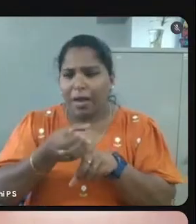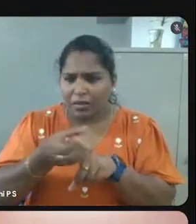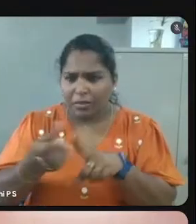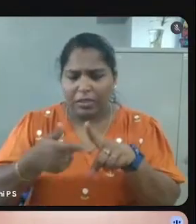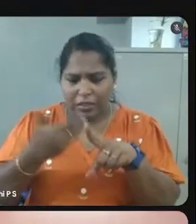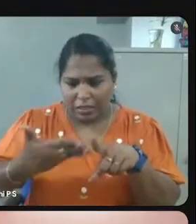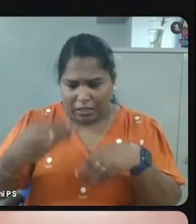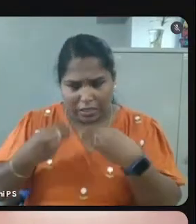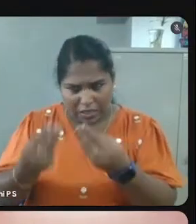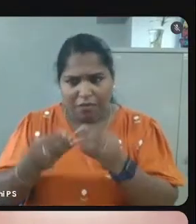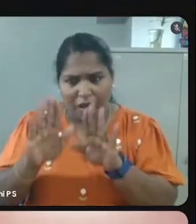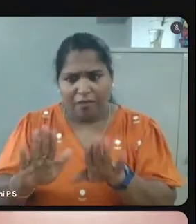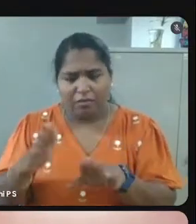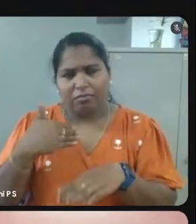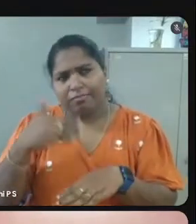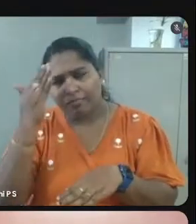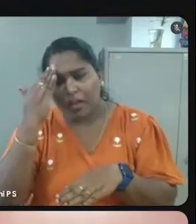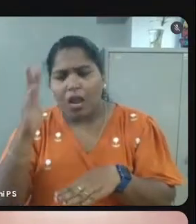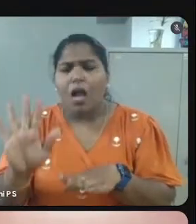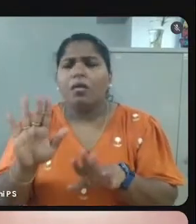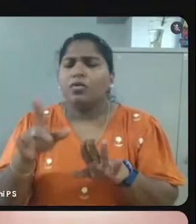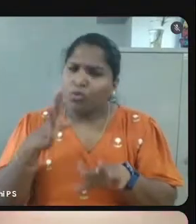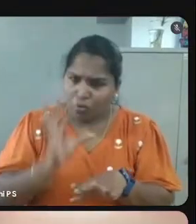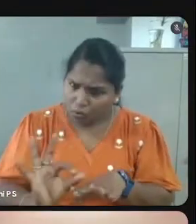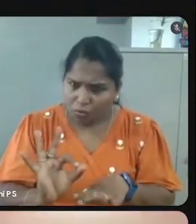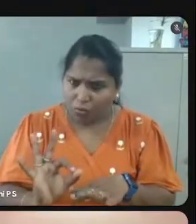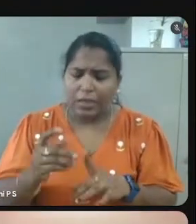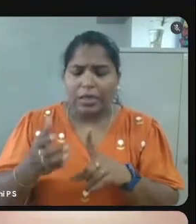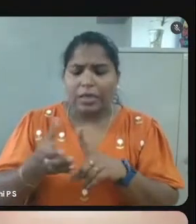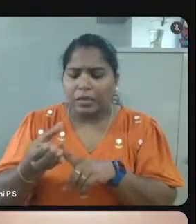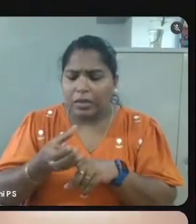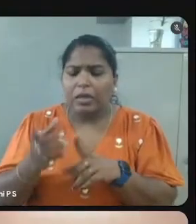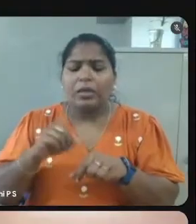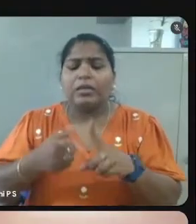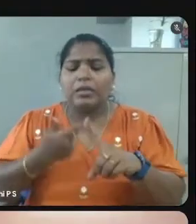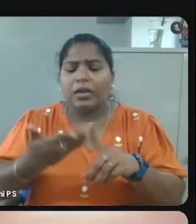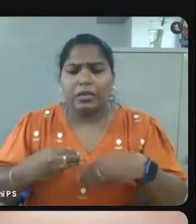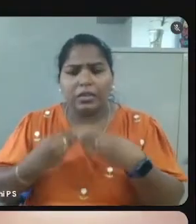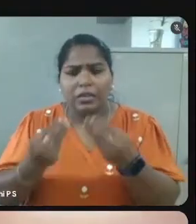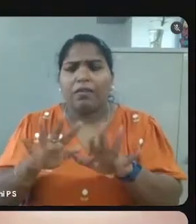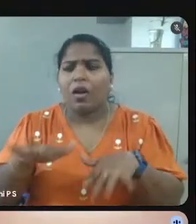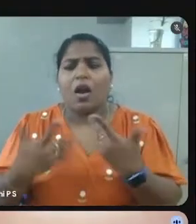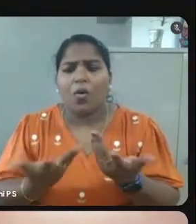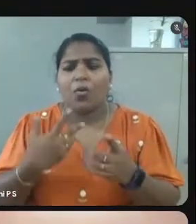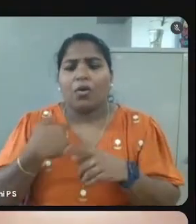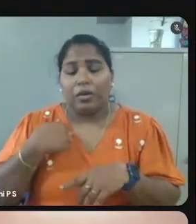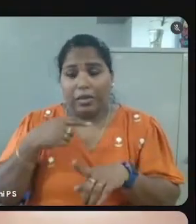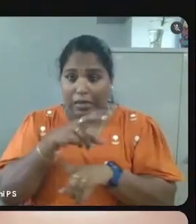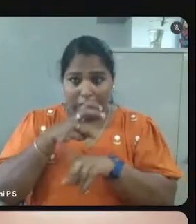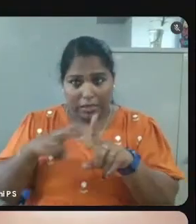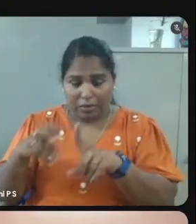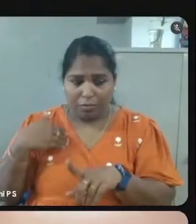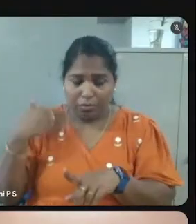ഉള്ളതാണോ? അങ്ങനെയാണെങ്കിൽ തന്നെ ഏത് പ്രായത്തിലായിരിക്കും അങ്ങനെ ഒരു ട്രെയിനിങ് കൊടുക്കുന്നത്? ഞാൻ ഒരു ഇന്റേൺഷിപ്പിന്റെ ഭാഗമായിട്ട് ഒരു സ്ഥലത്ത് പോയപ്പോഴാണ് അവിടെ നിന്ന്